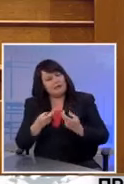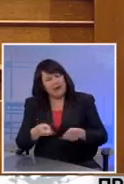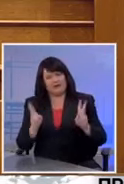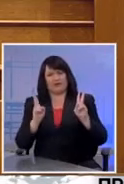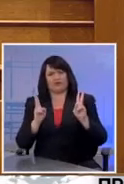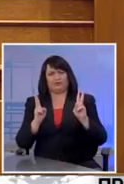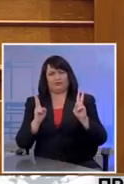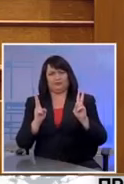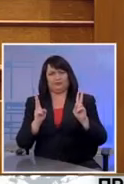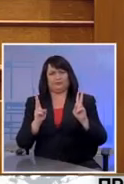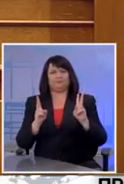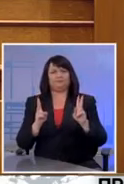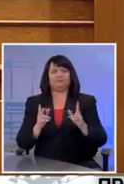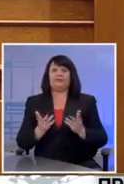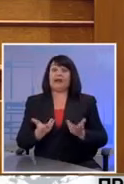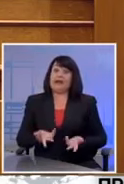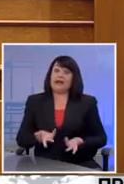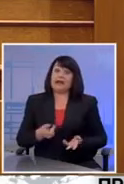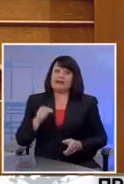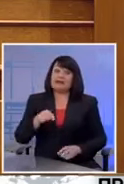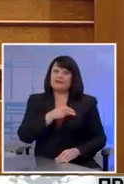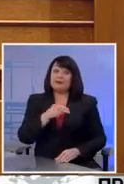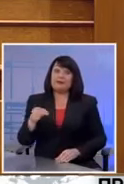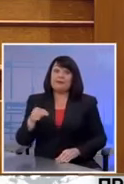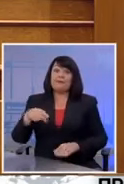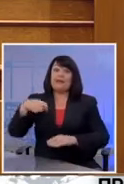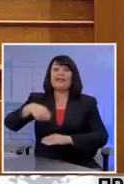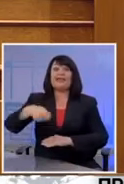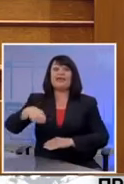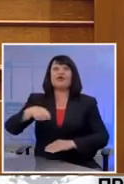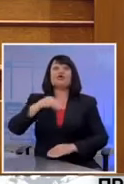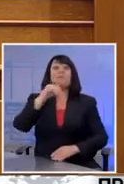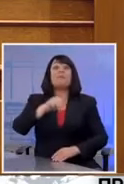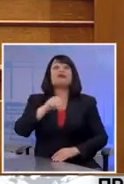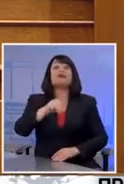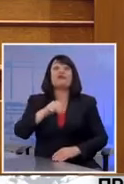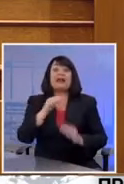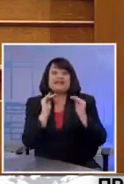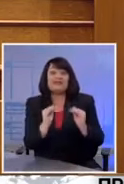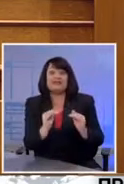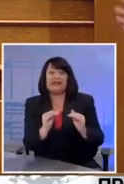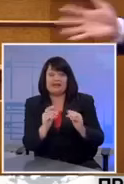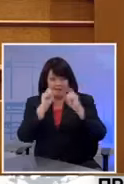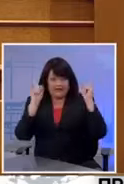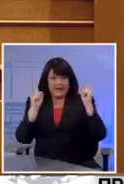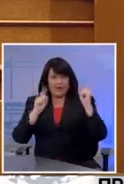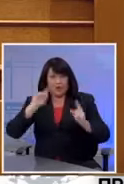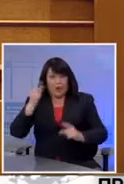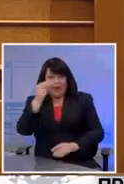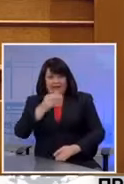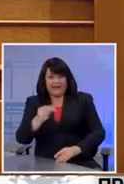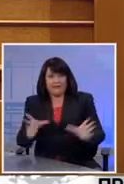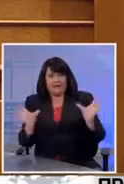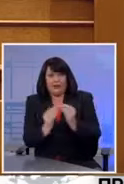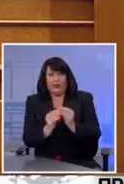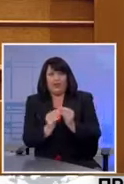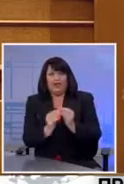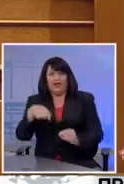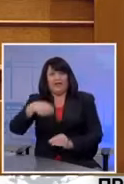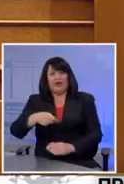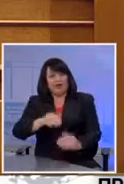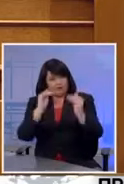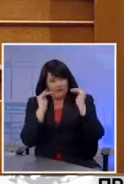ελεύθερος. Αλλά και σε αυτή την υπόθεση δικηγόρος ήταν ο κύριος Ματζουράνης, Μα πώς γίνεται επιτέλους σε όλες τις υποθέσεις να είναι